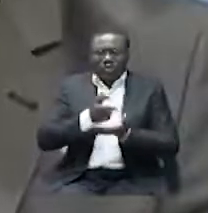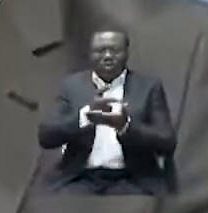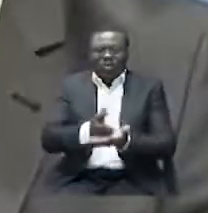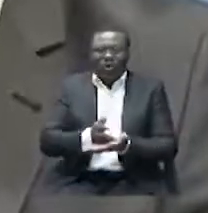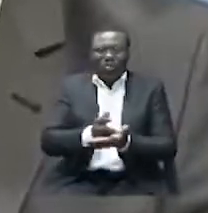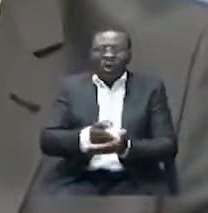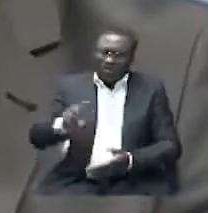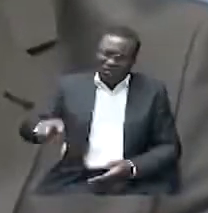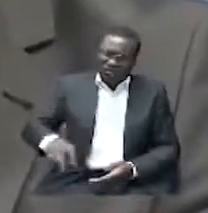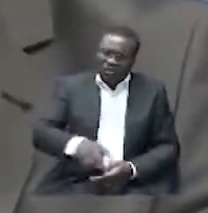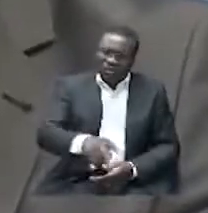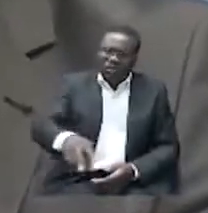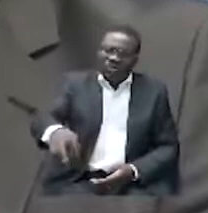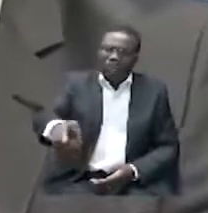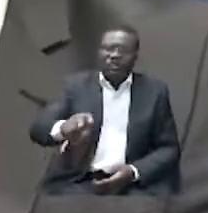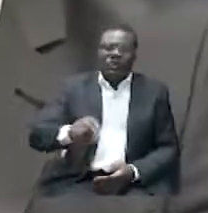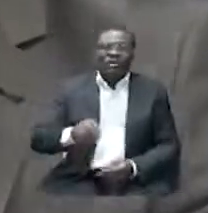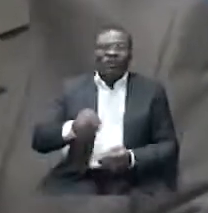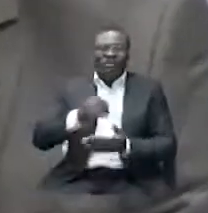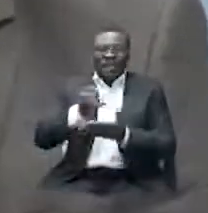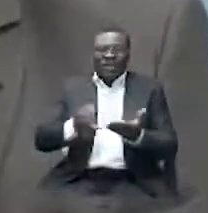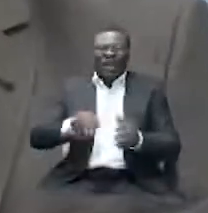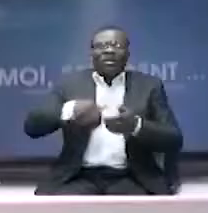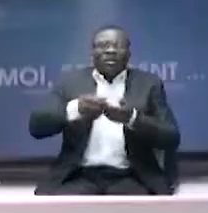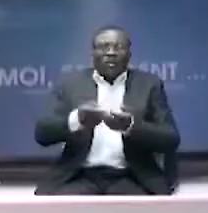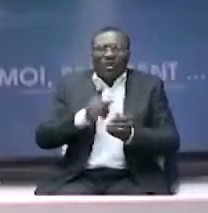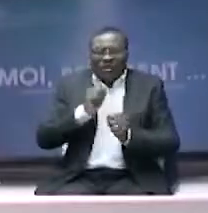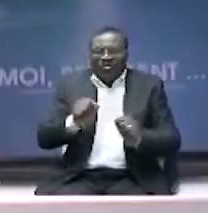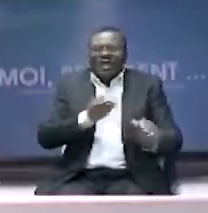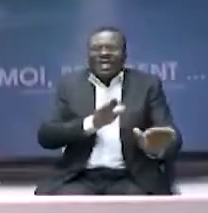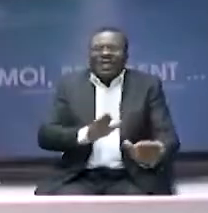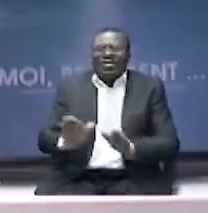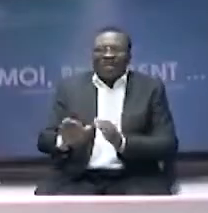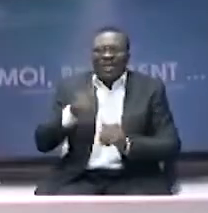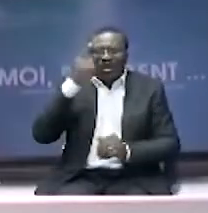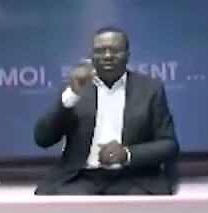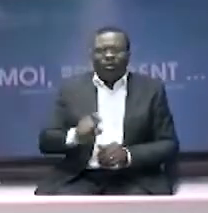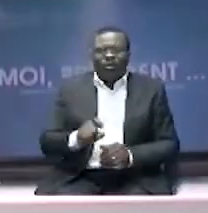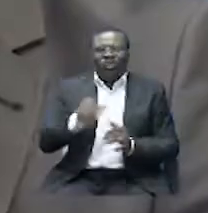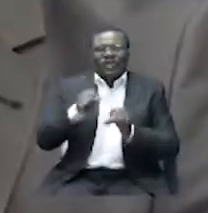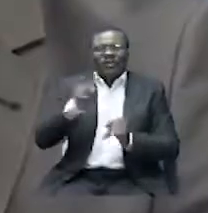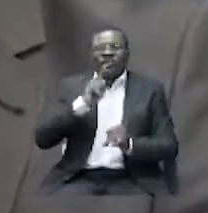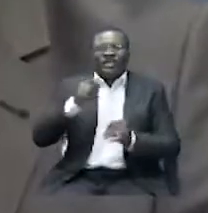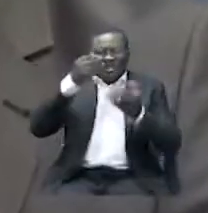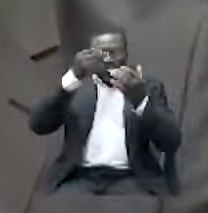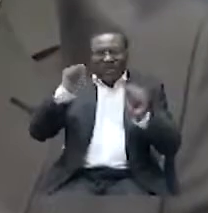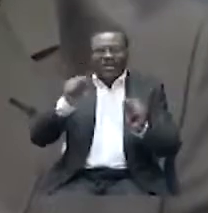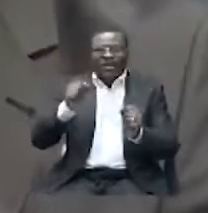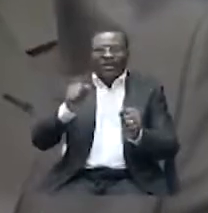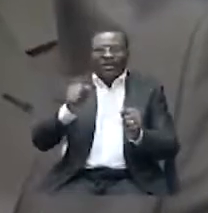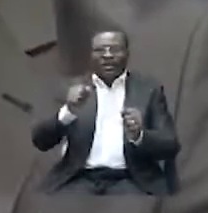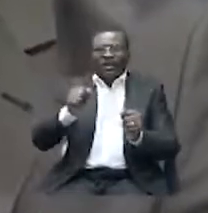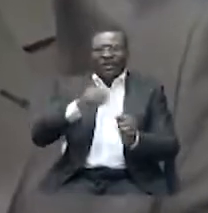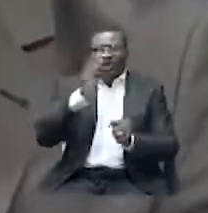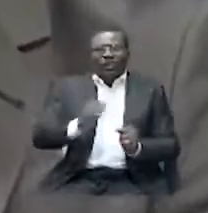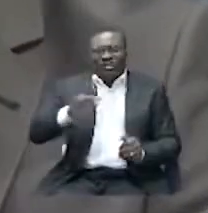le tourisme, l'artisanat. Comment tout cela va être articulé pour que, si vous étiez élu, que les